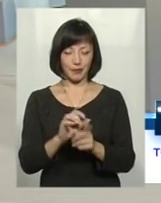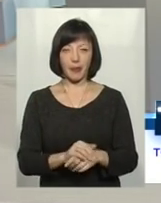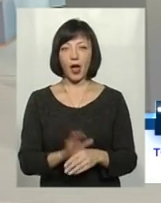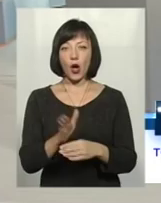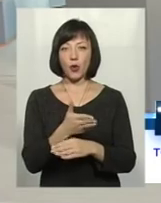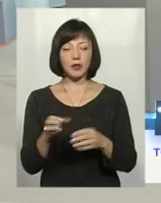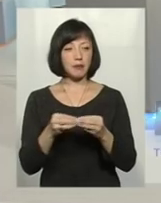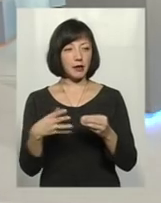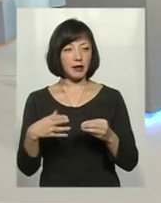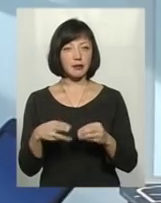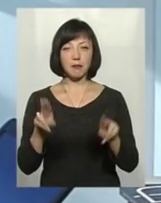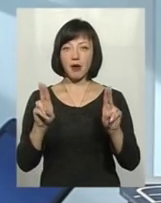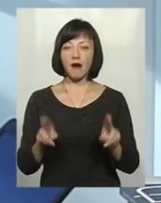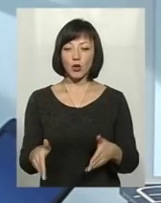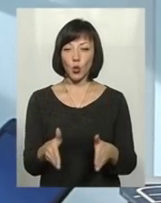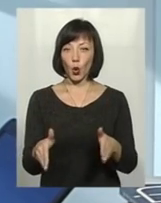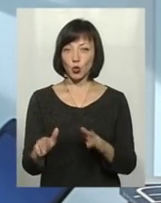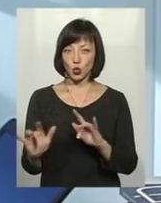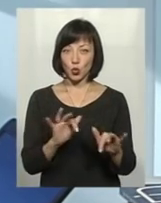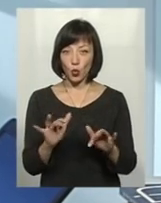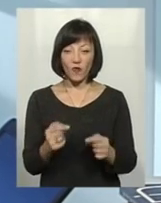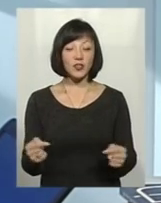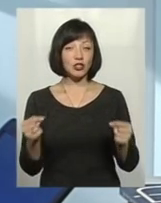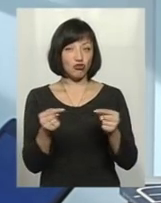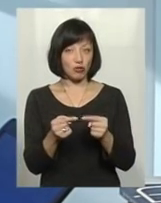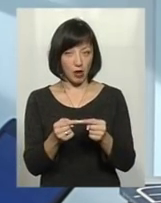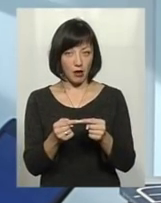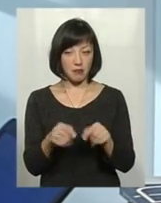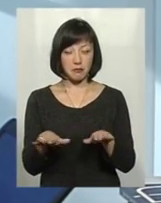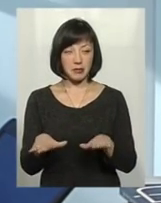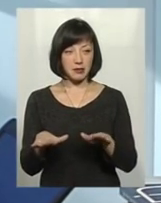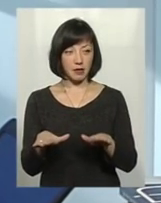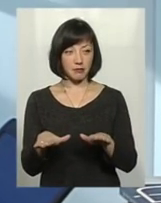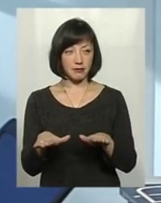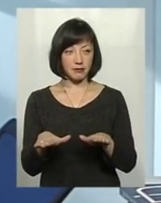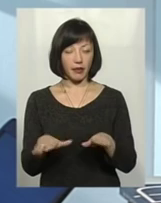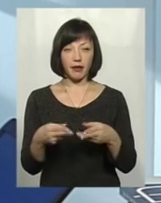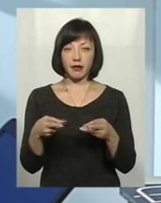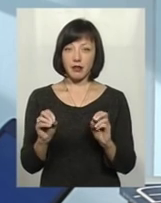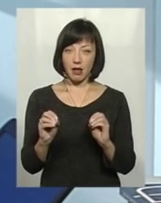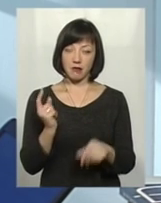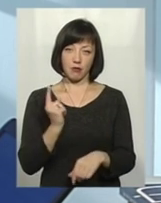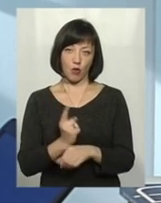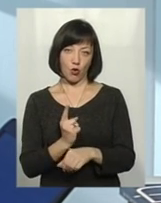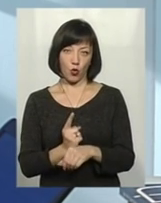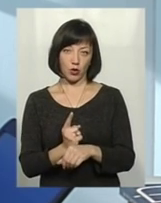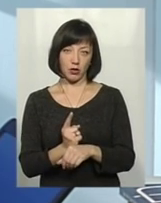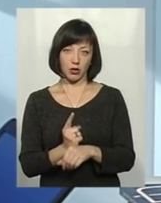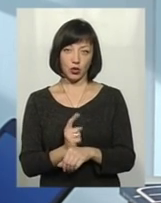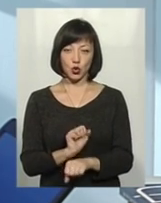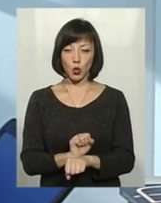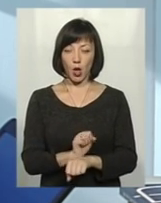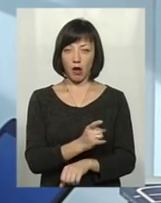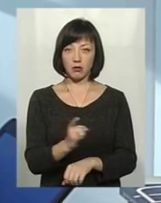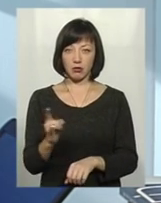Розділ 15 правил дорожнього руху визначає місця, де заборонено стоянка та